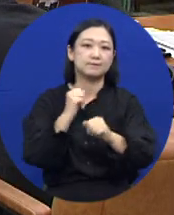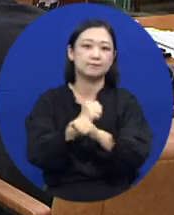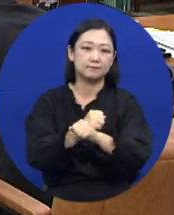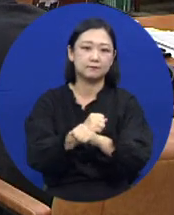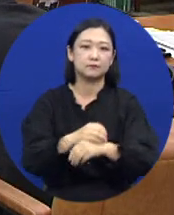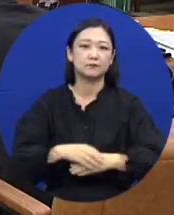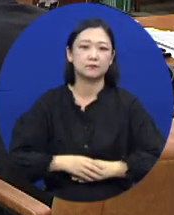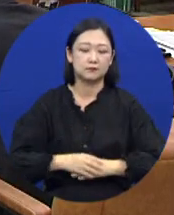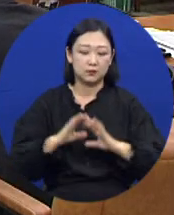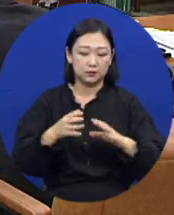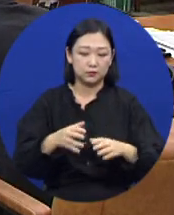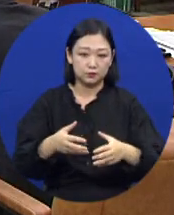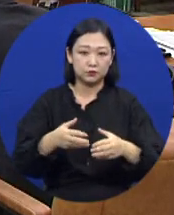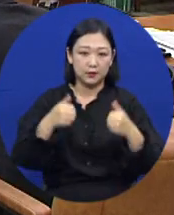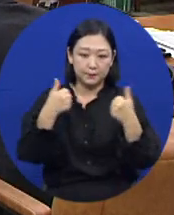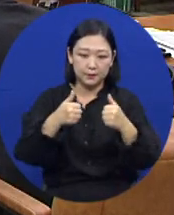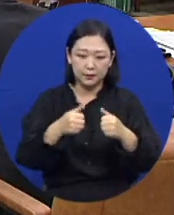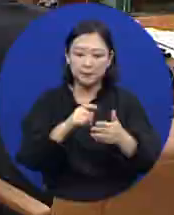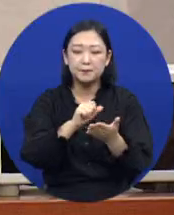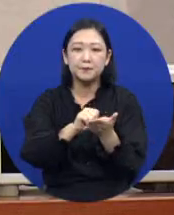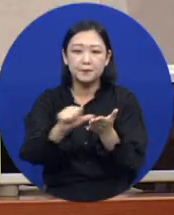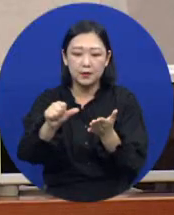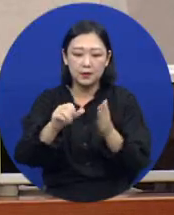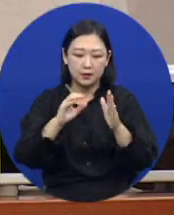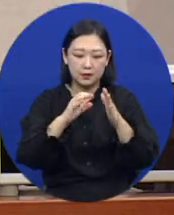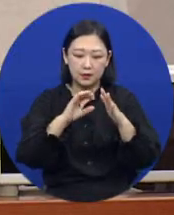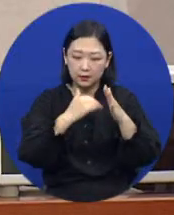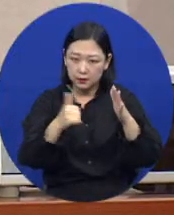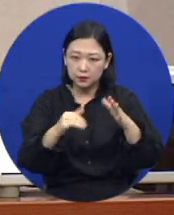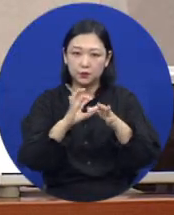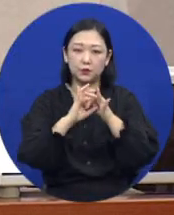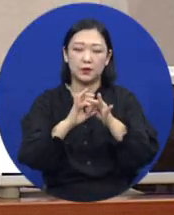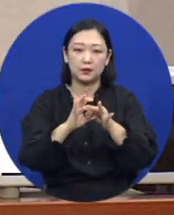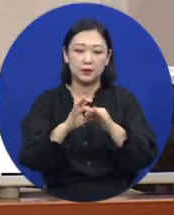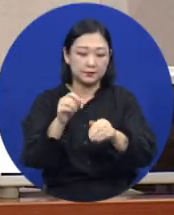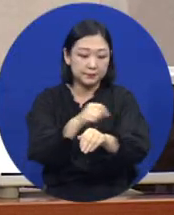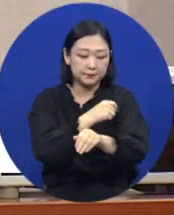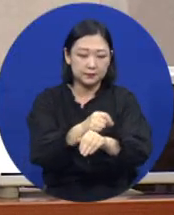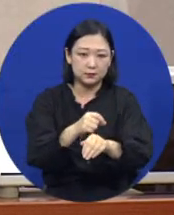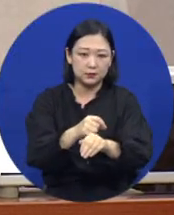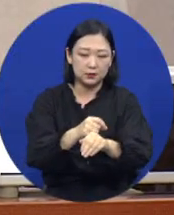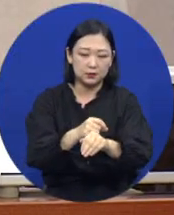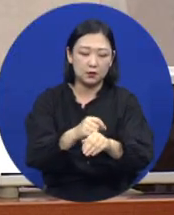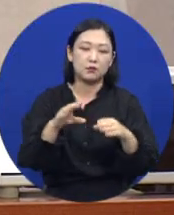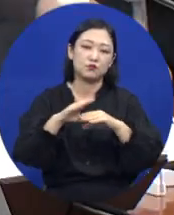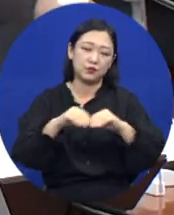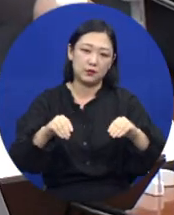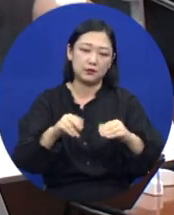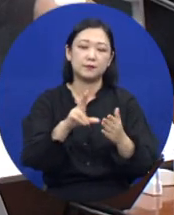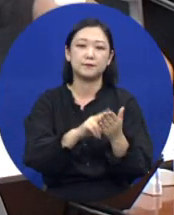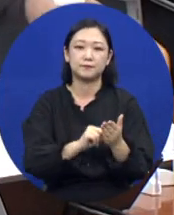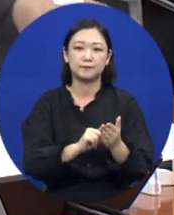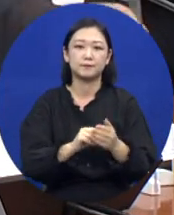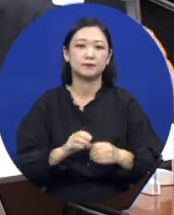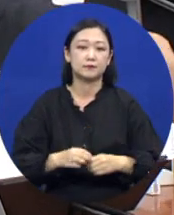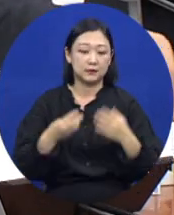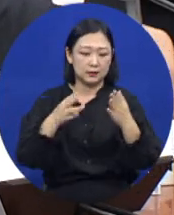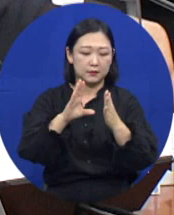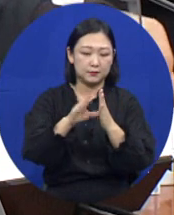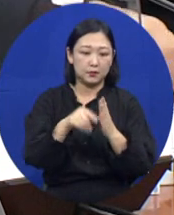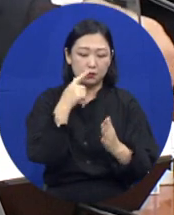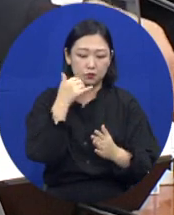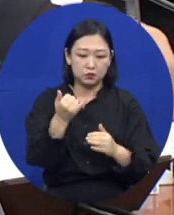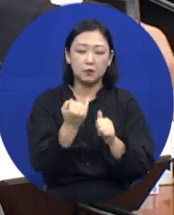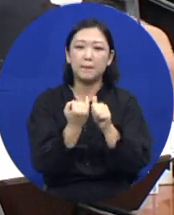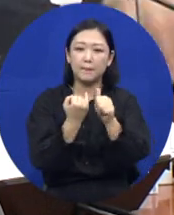국회의 개정안 심사과정에서 삭제된 가족관계 관련 특례 주왕을 떨어야 할 과제입니다 3 당시 부모나 남편